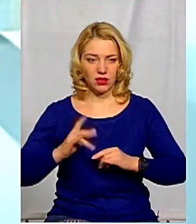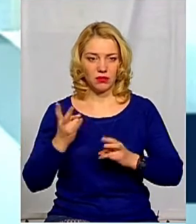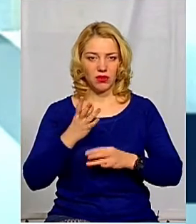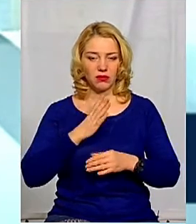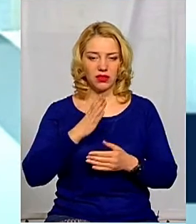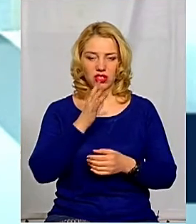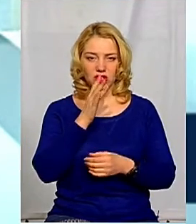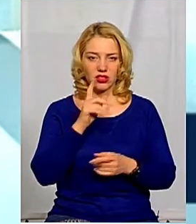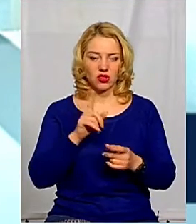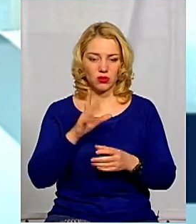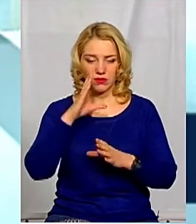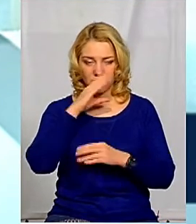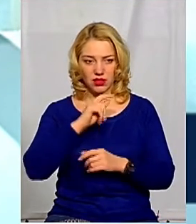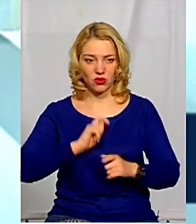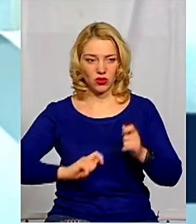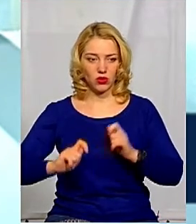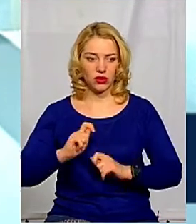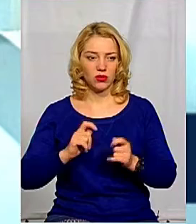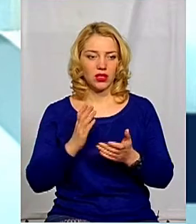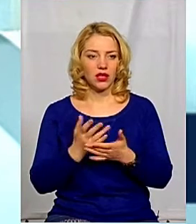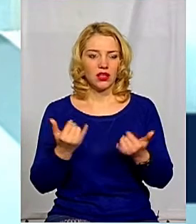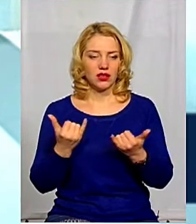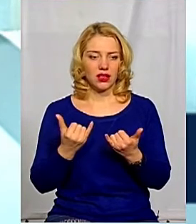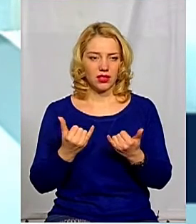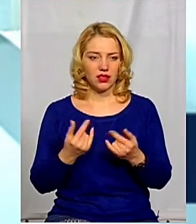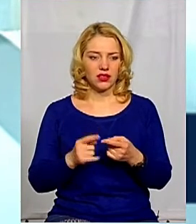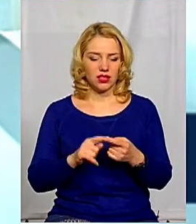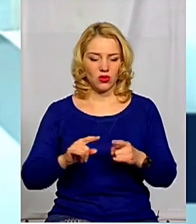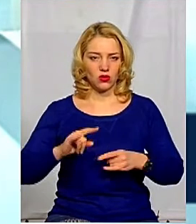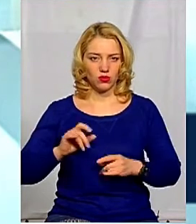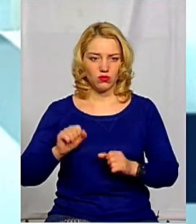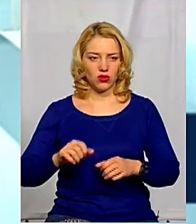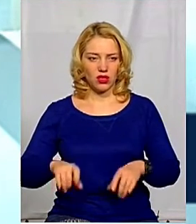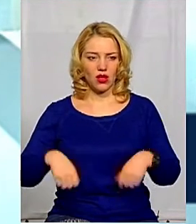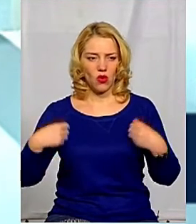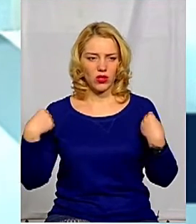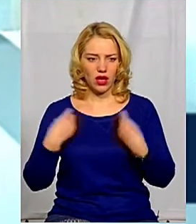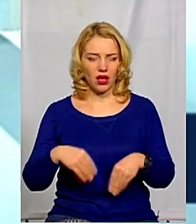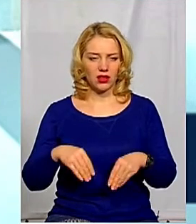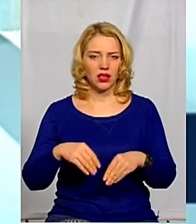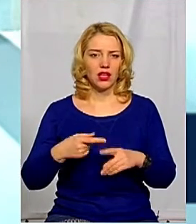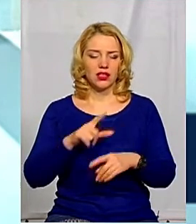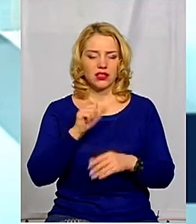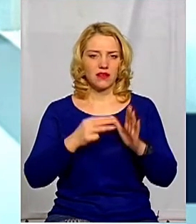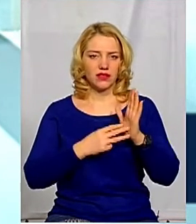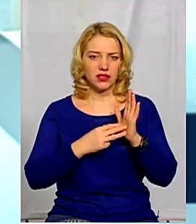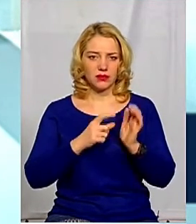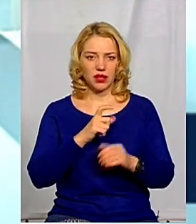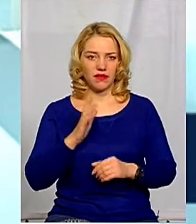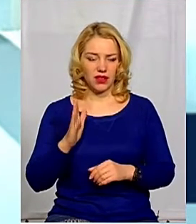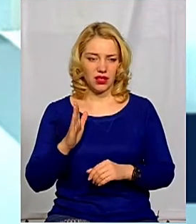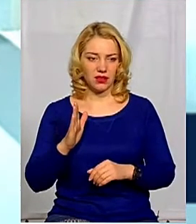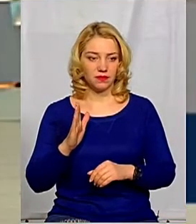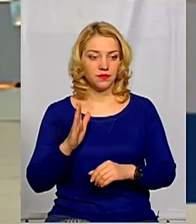час, щоб встигнути одягнутися. Зараз є вже такі критерії, що костюм можна одягати там за декілька, за 8 хвилин